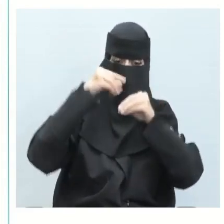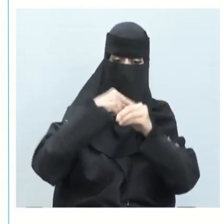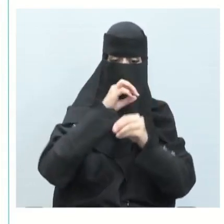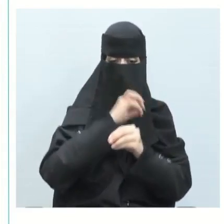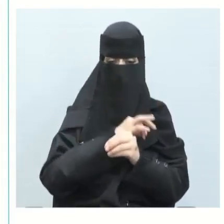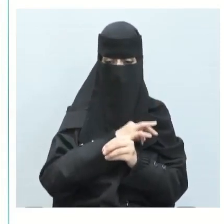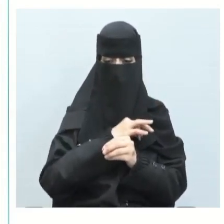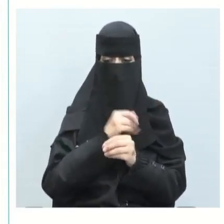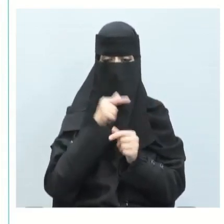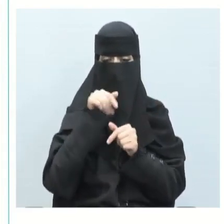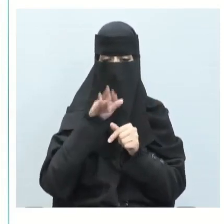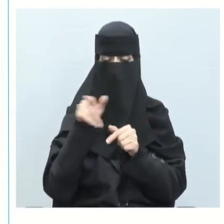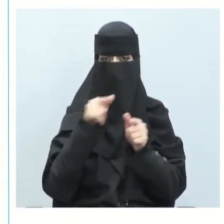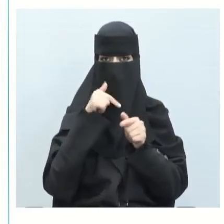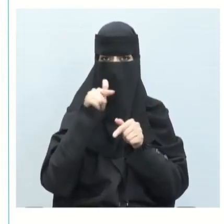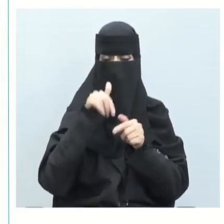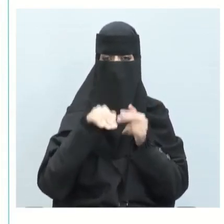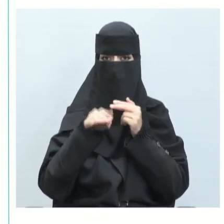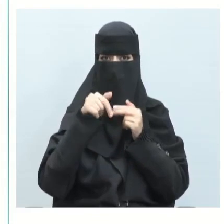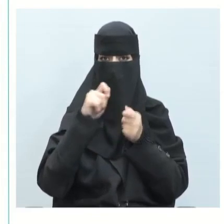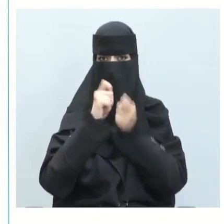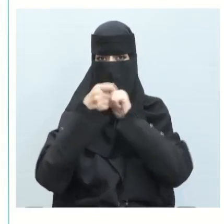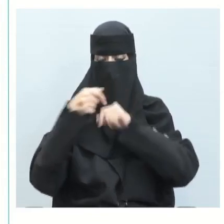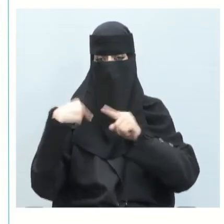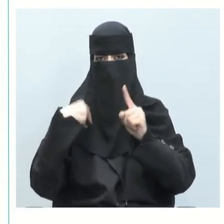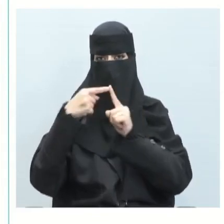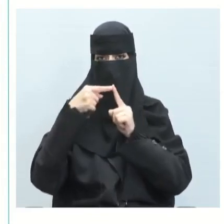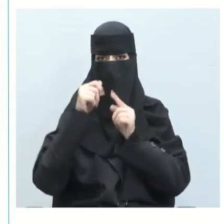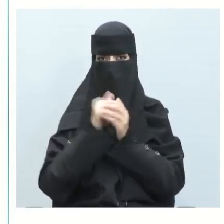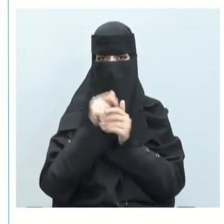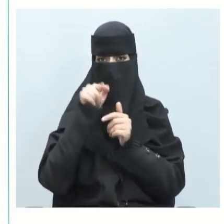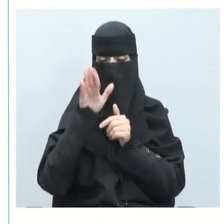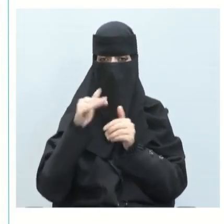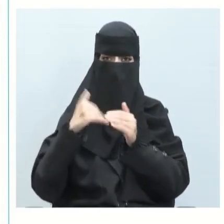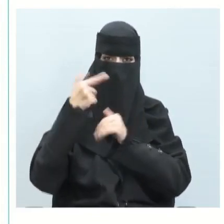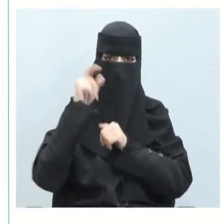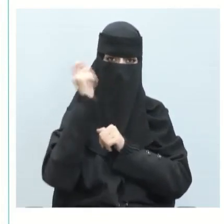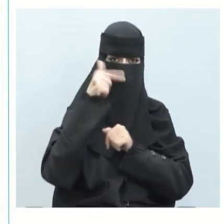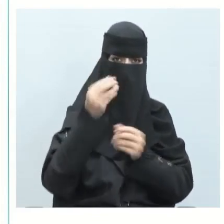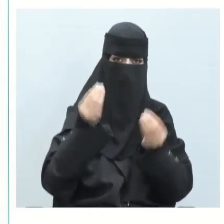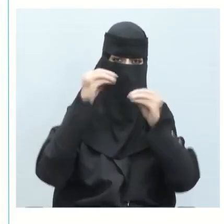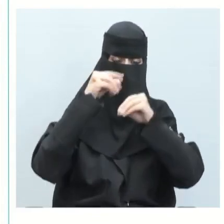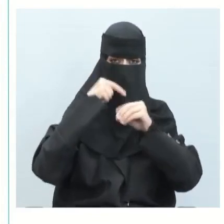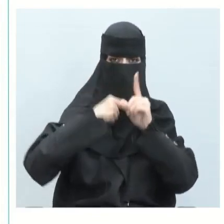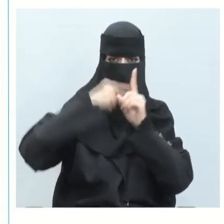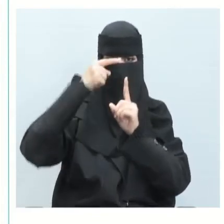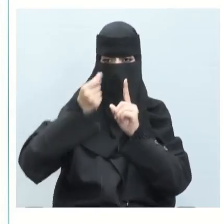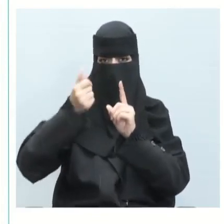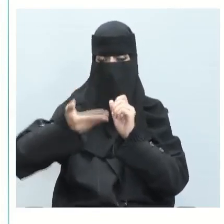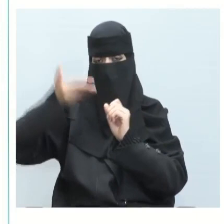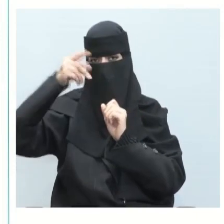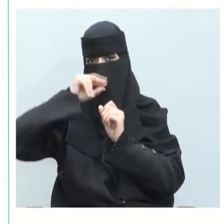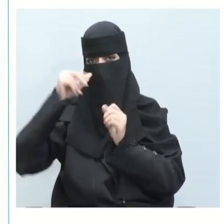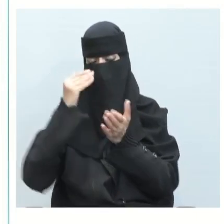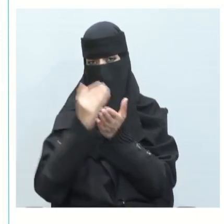الى زياده الارباح ايضا من خلال تغيير الهدف وبالتالي هي فرصه لزياده الارباح ورفع الاسعار ل